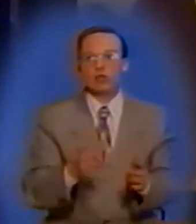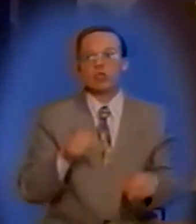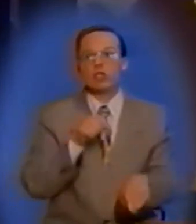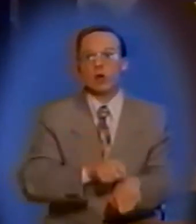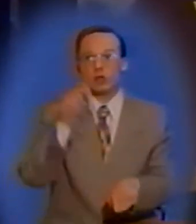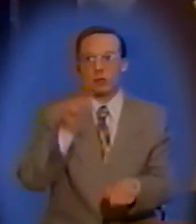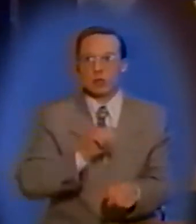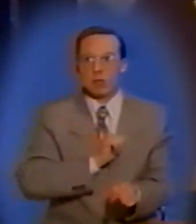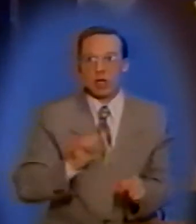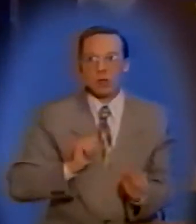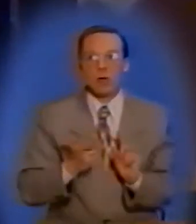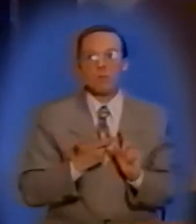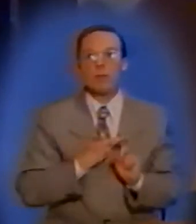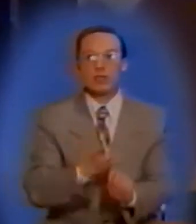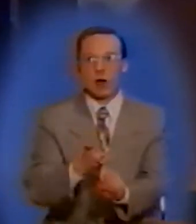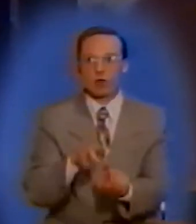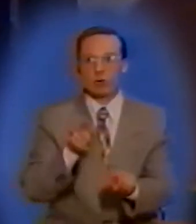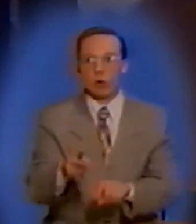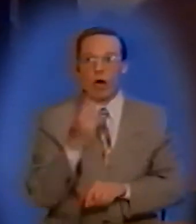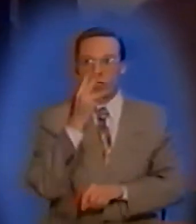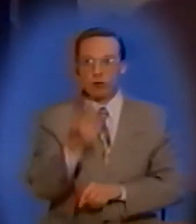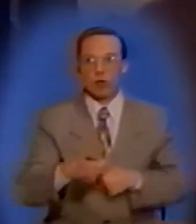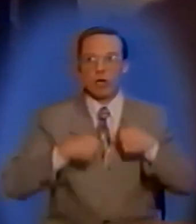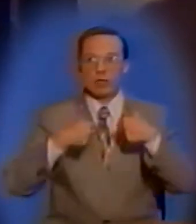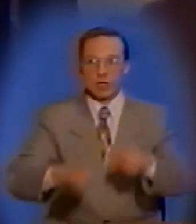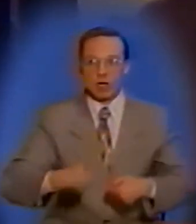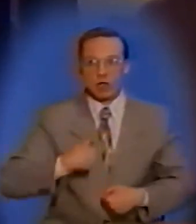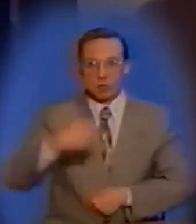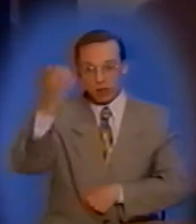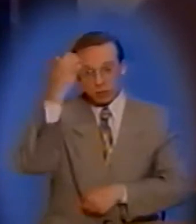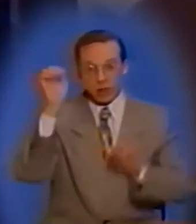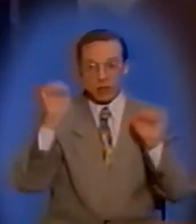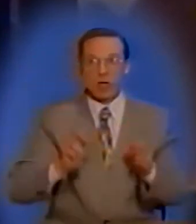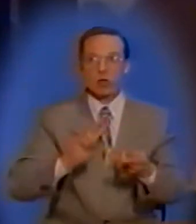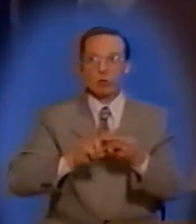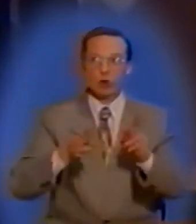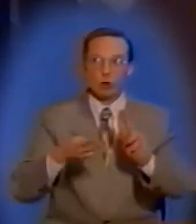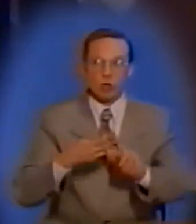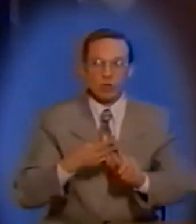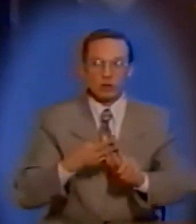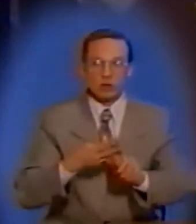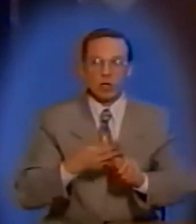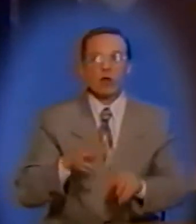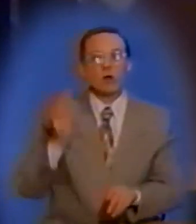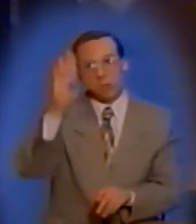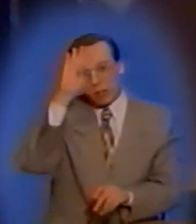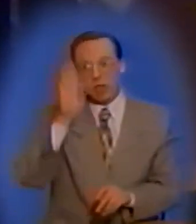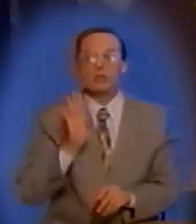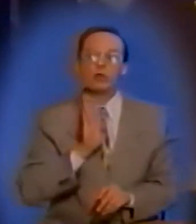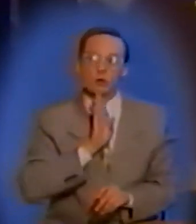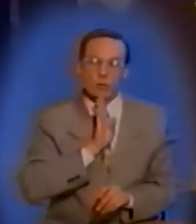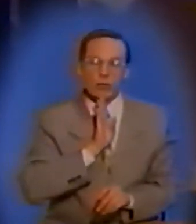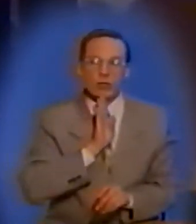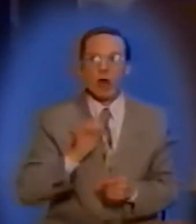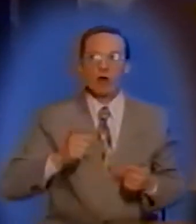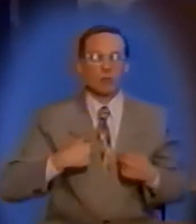mane labai patraukė to atžvilgiu. Bet gerai, aš atsimenu, gerai, gali bučiuotis pana su bachūru ir viskas. Man net